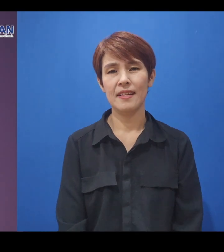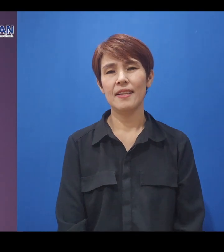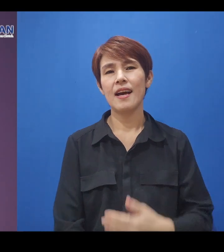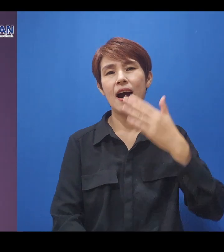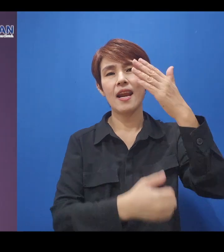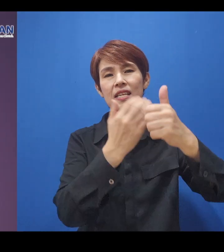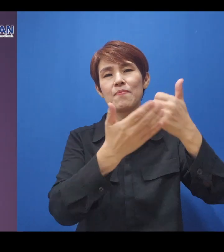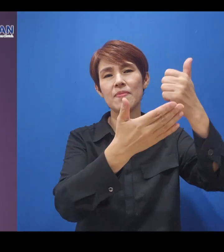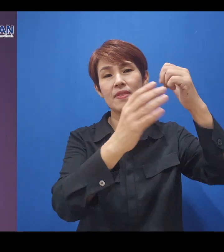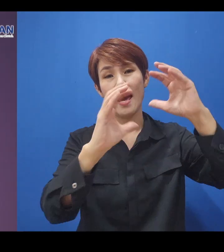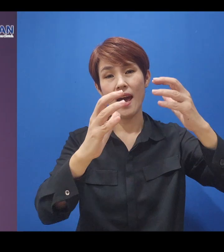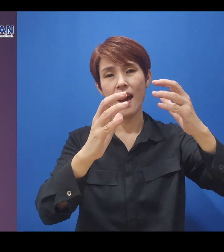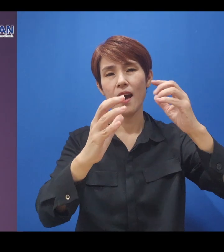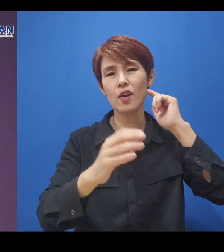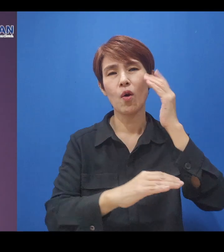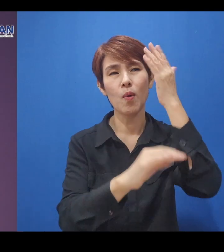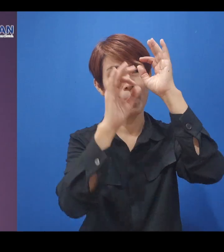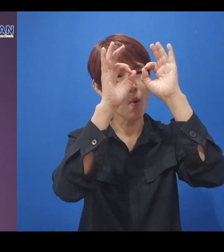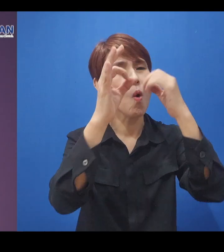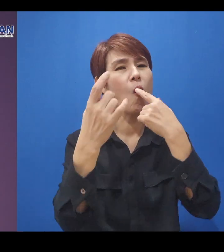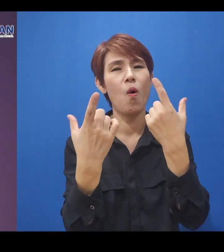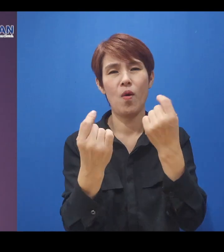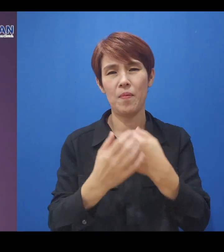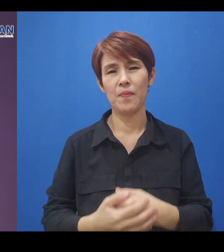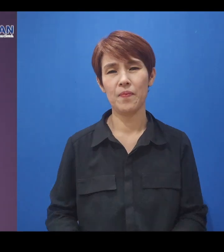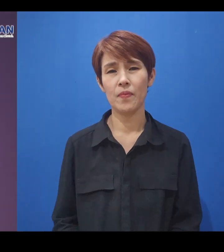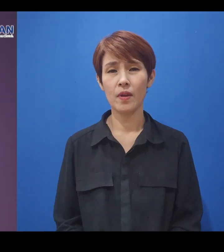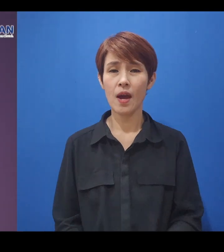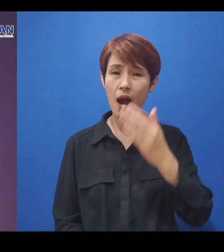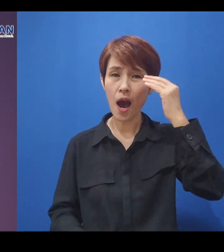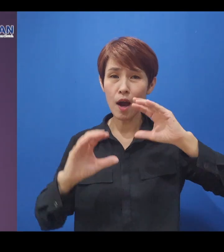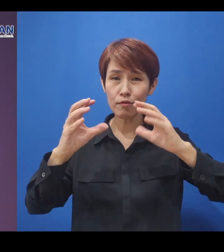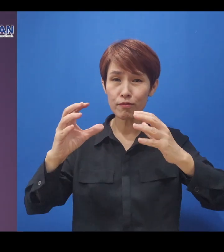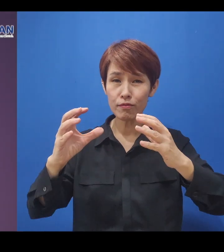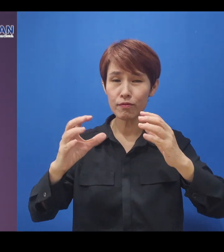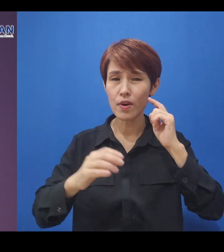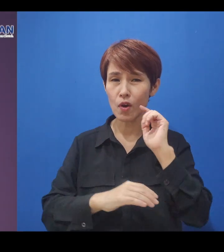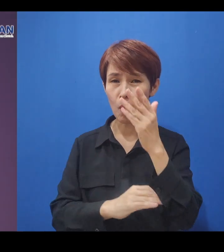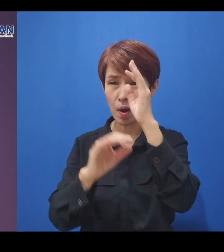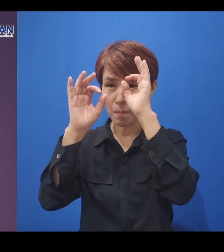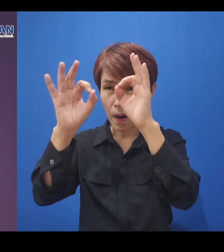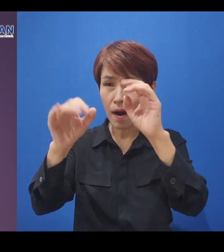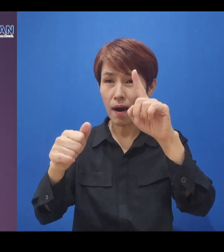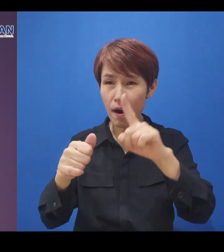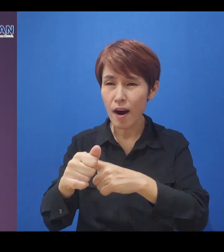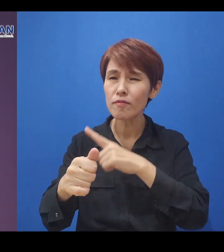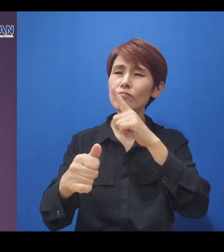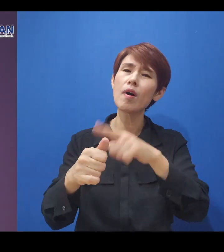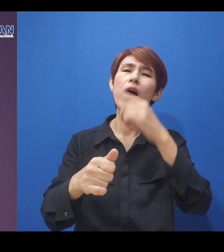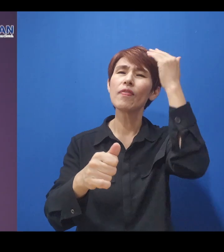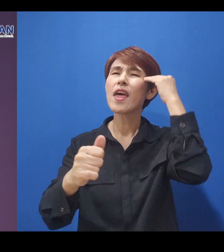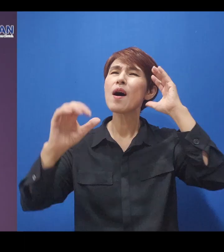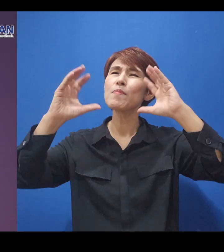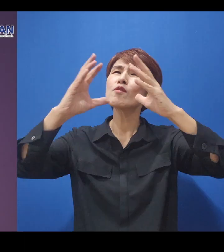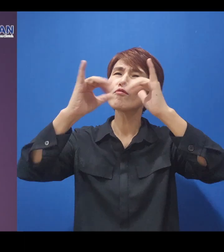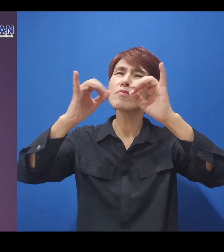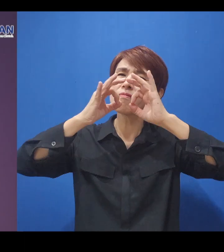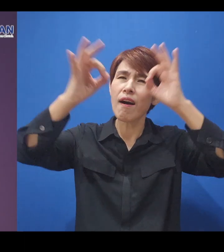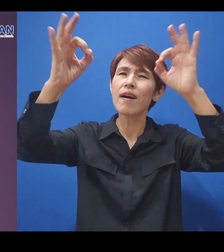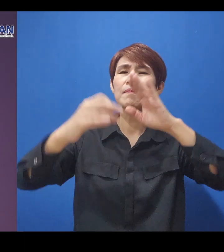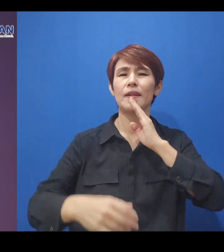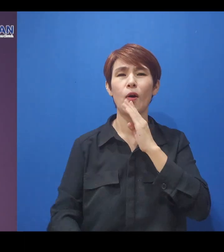하나님 나라 영광을 보는 거니까. 우리 조국의 영광을 보고 하나님 나라의 영광을 보는